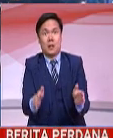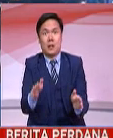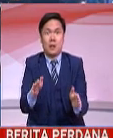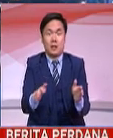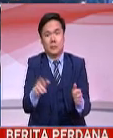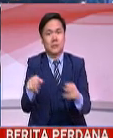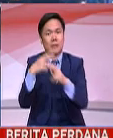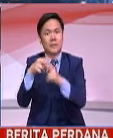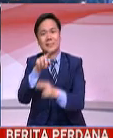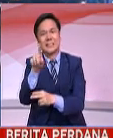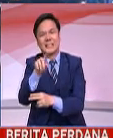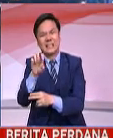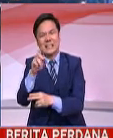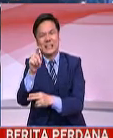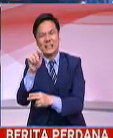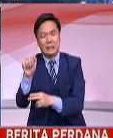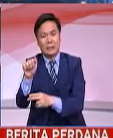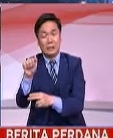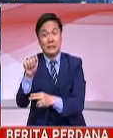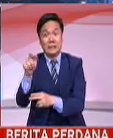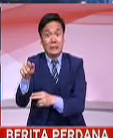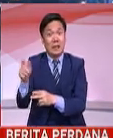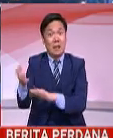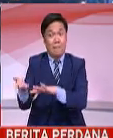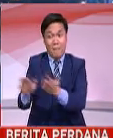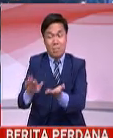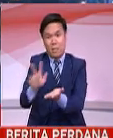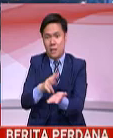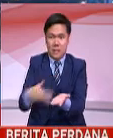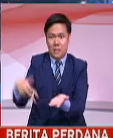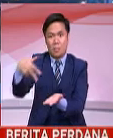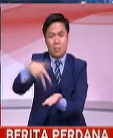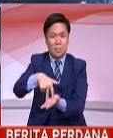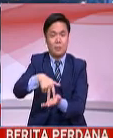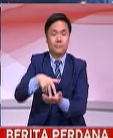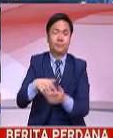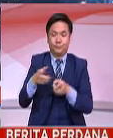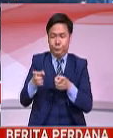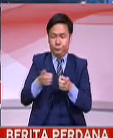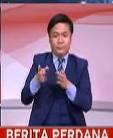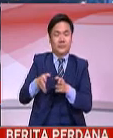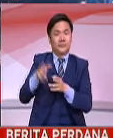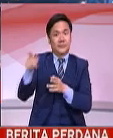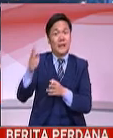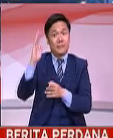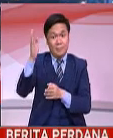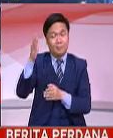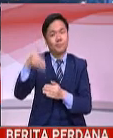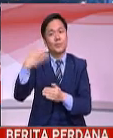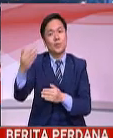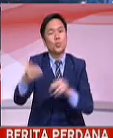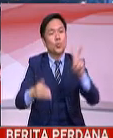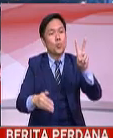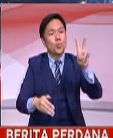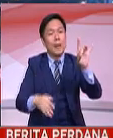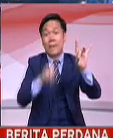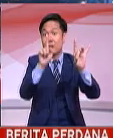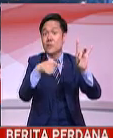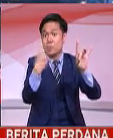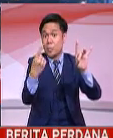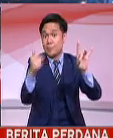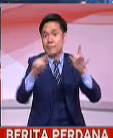berjudul Zita, When the Dead Awaken, terbitan Swan Studio, ditayangkan sejak 28 Januari